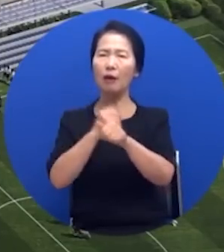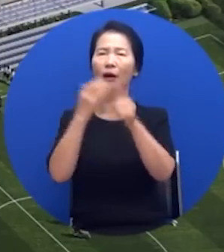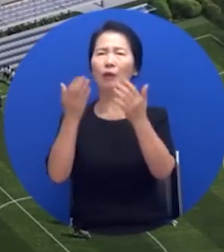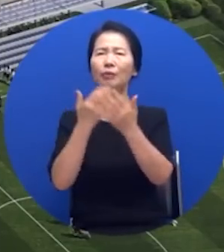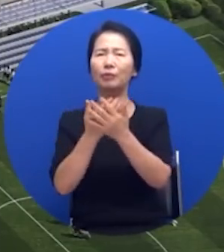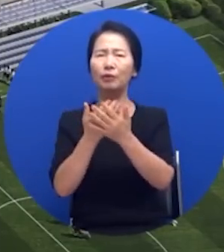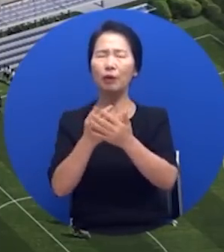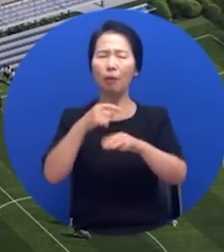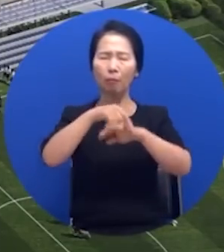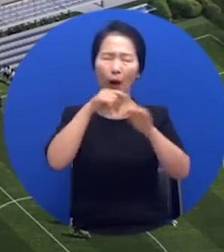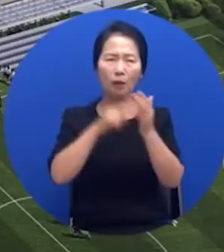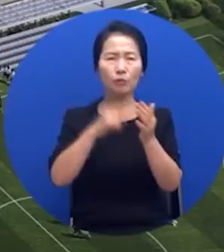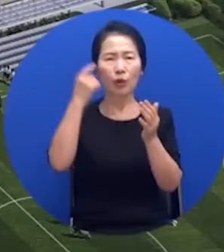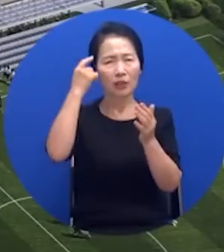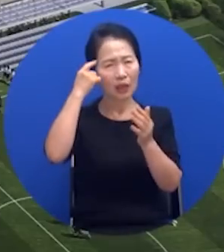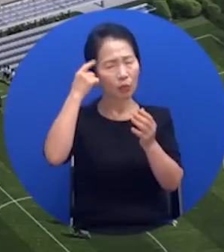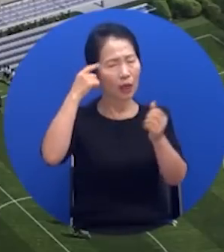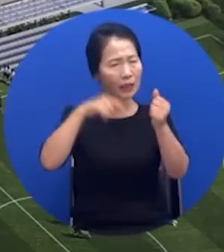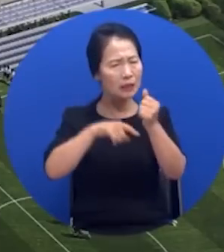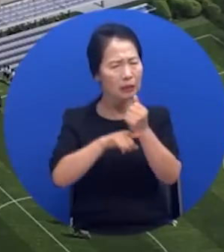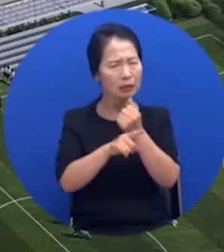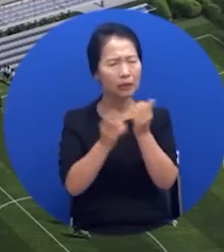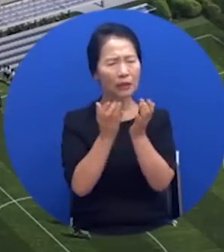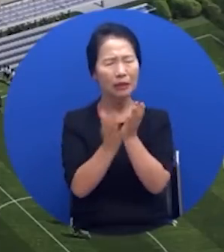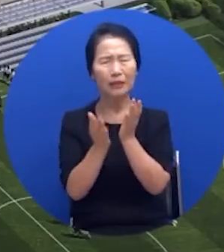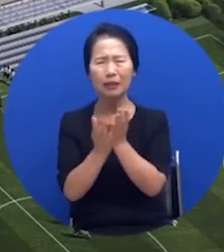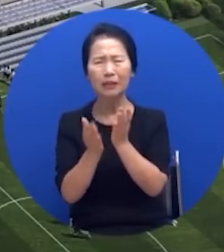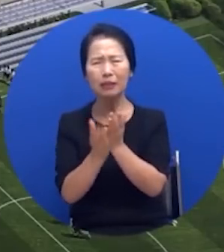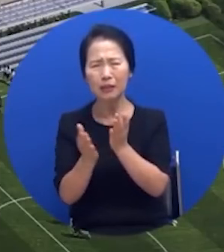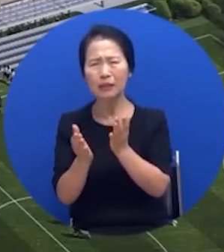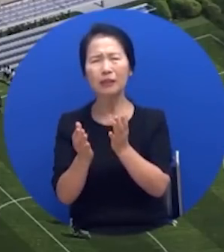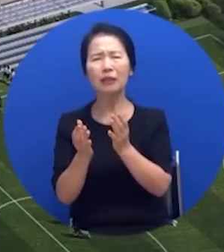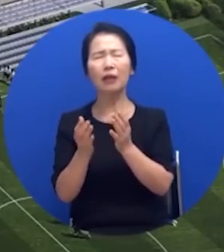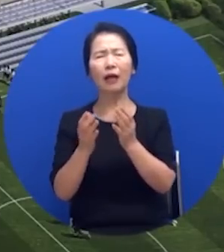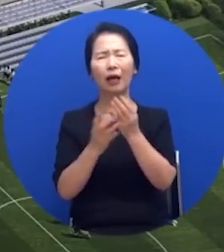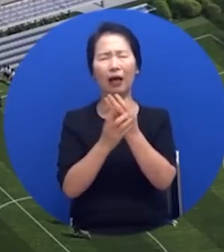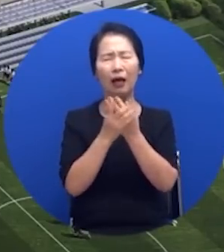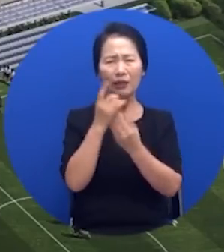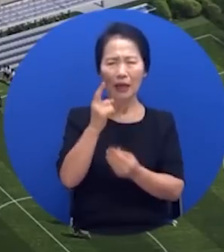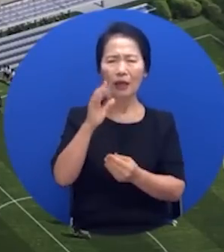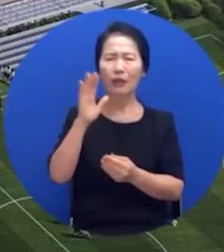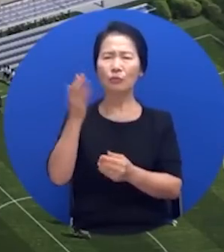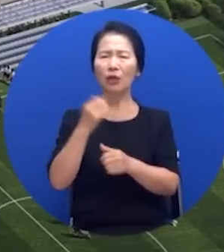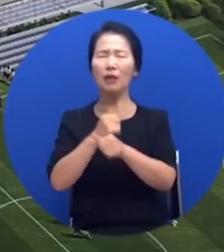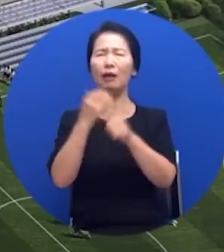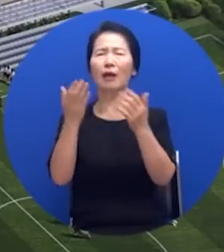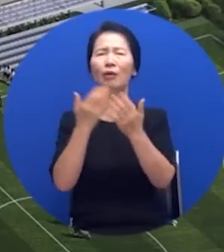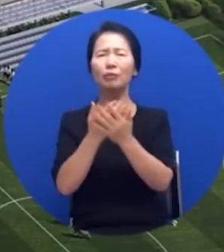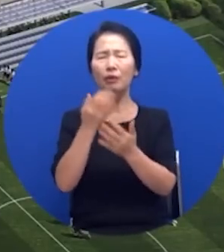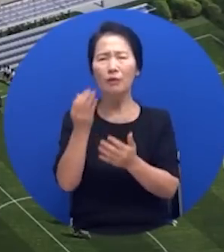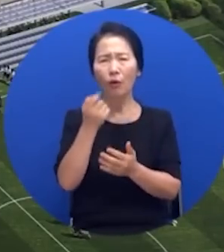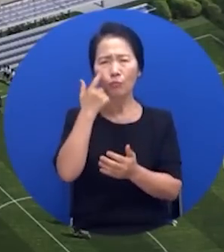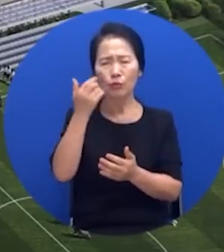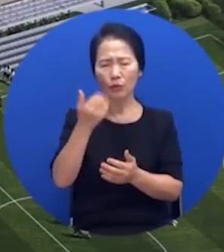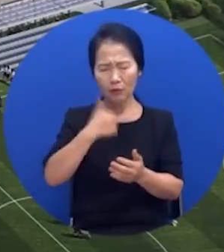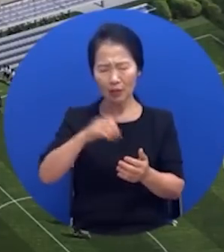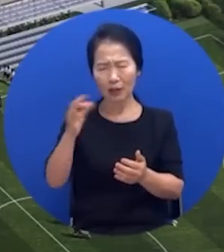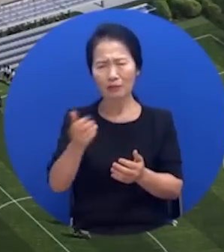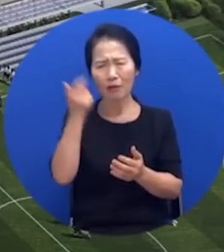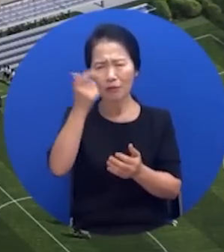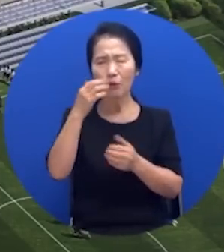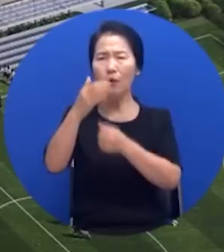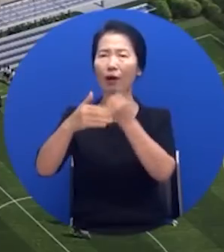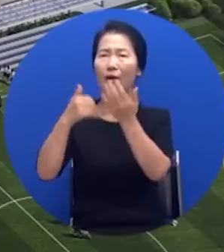마음과 생각과 뜻이 일치되지 못하고 있습니다. 하나가 되게 하여 주옵소서. 성부, 성자, 성령